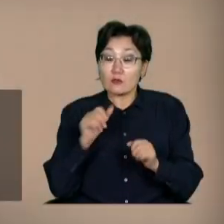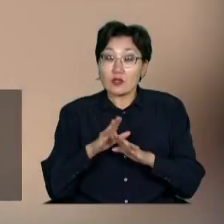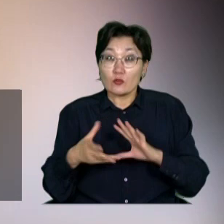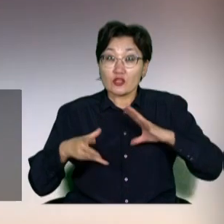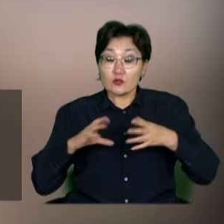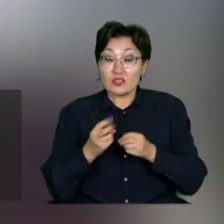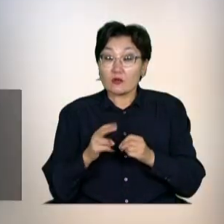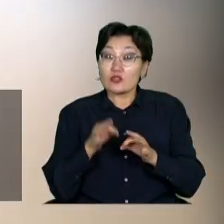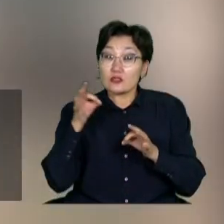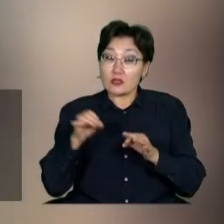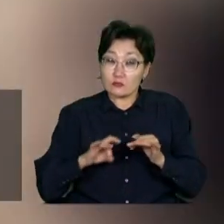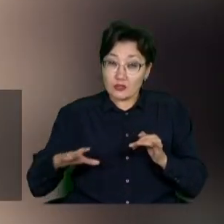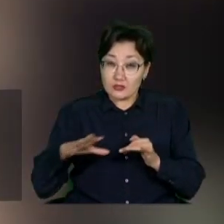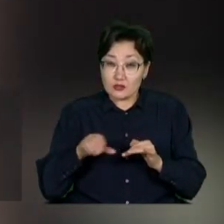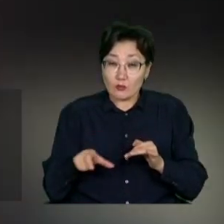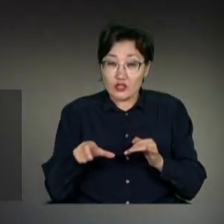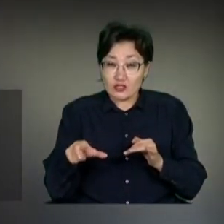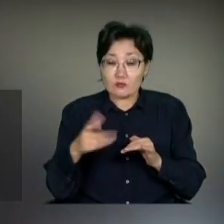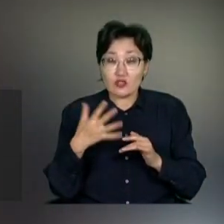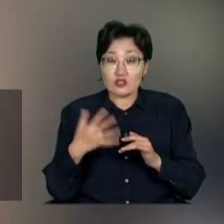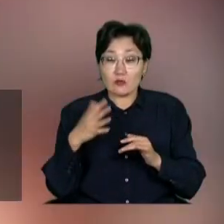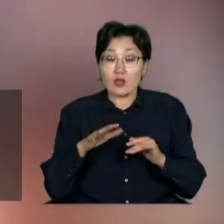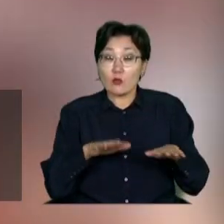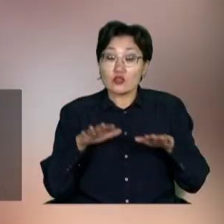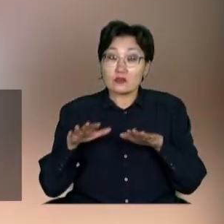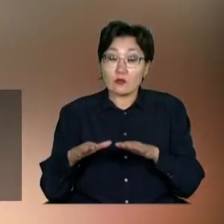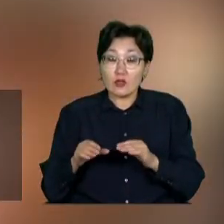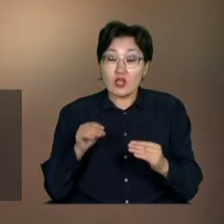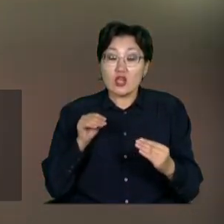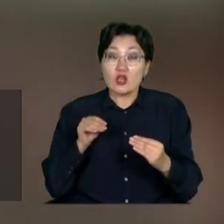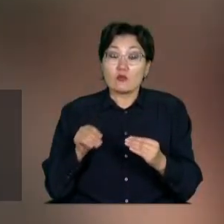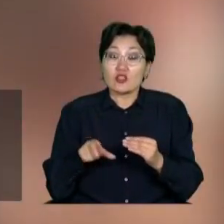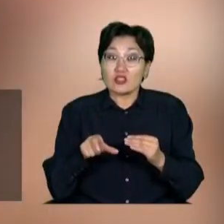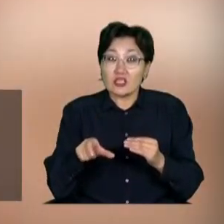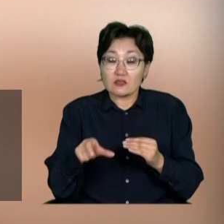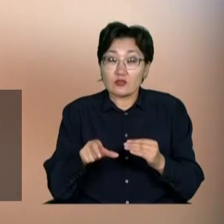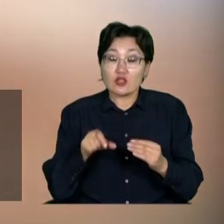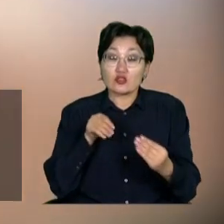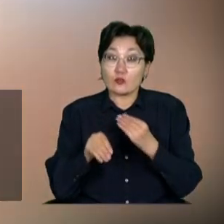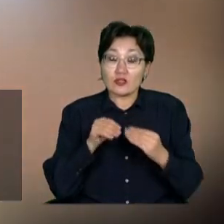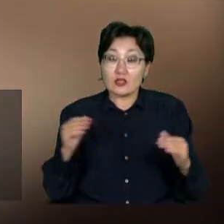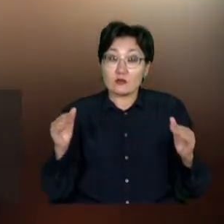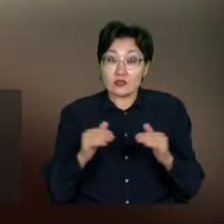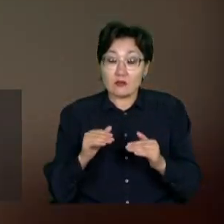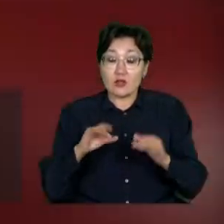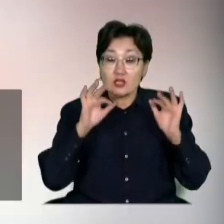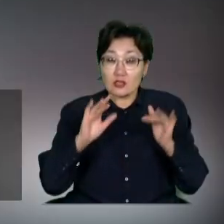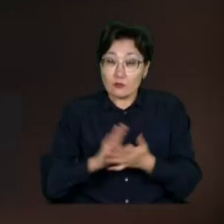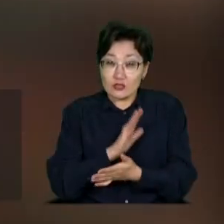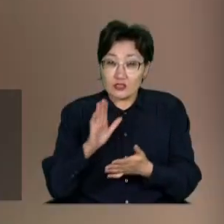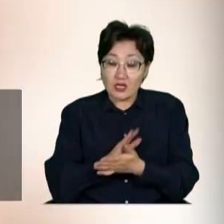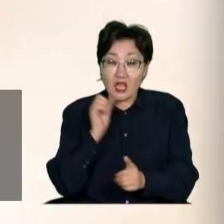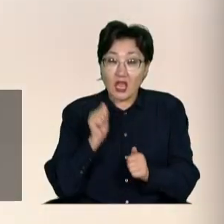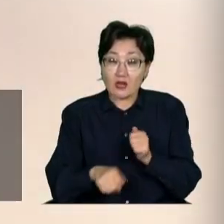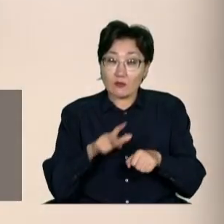жалпы 12 облыстағы республикалық трассалардың 55 учаскесінде қозғалысқа шектеулер енгізілген. Қар мен көктайғаққа байланысты әр жерге